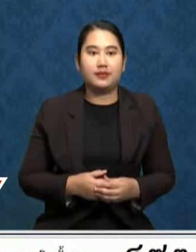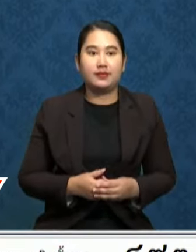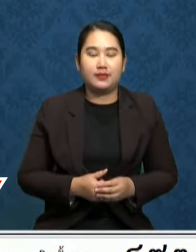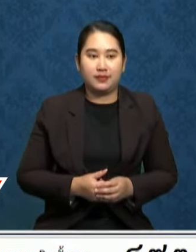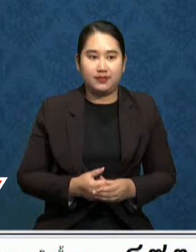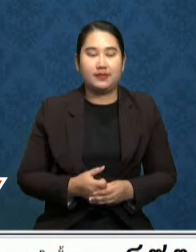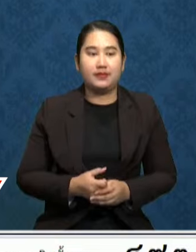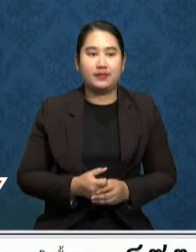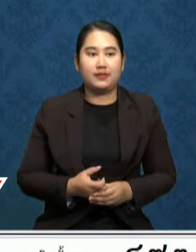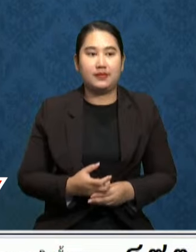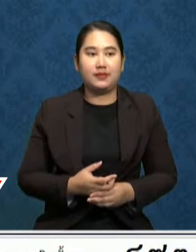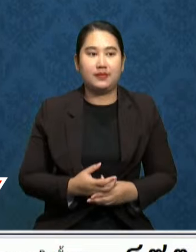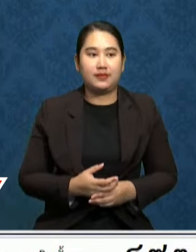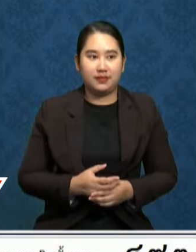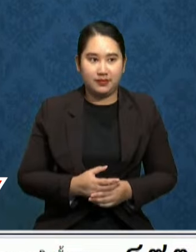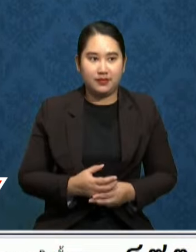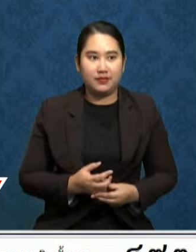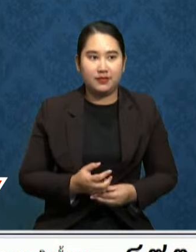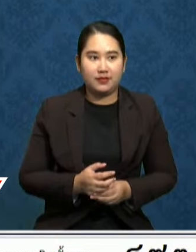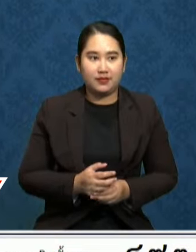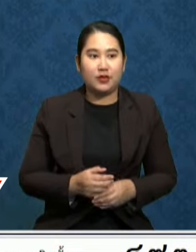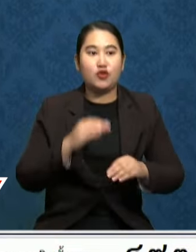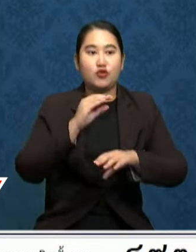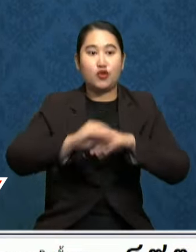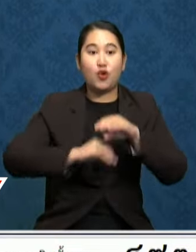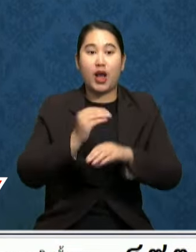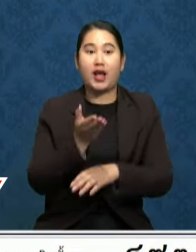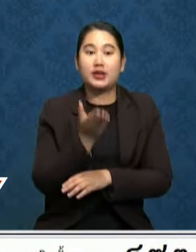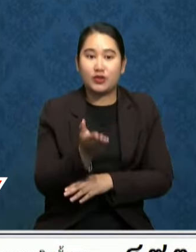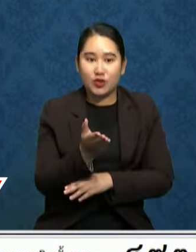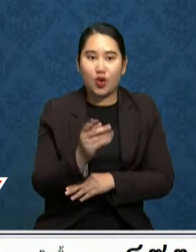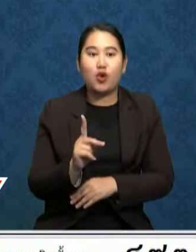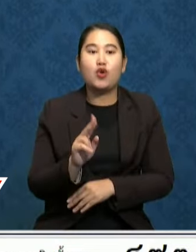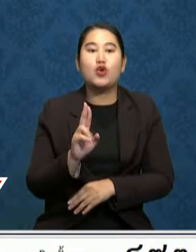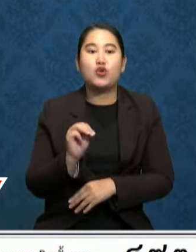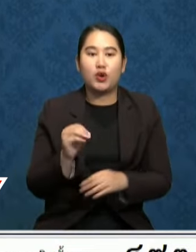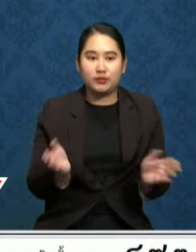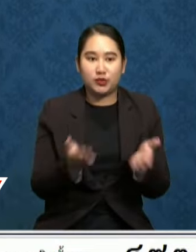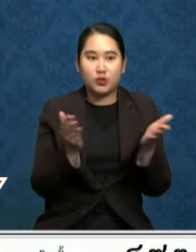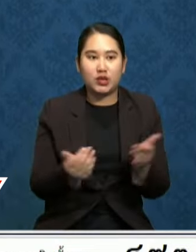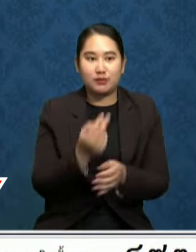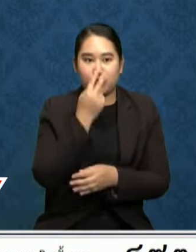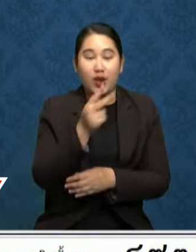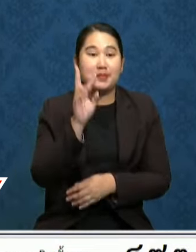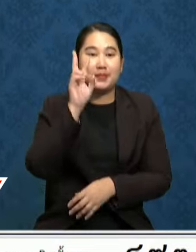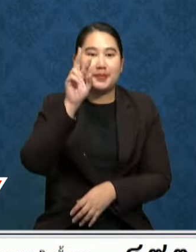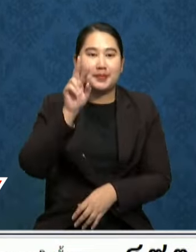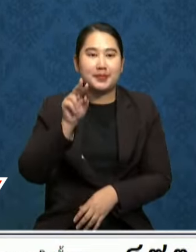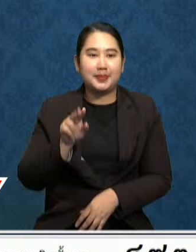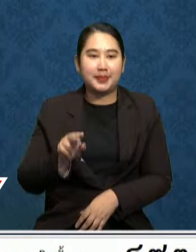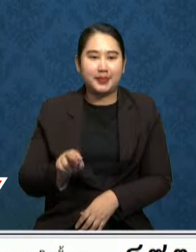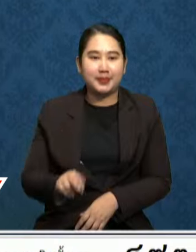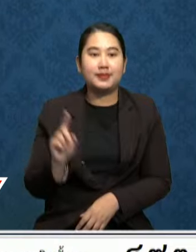ารครัสุนกย ที่แต่ละอบานโัอขอผ่านกลมส่งเสริมมาครั